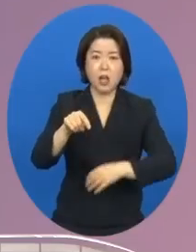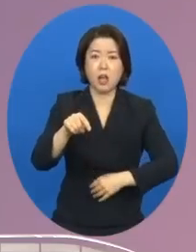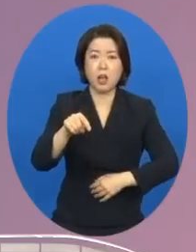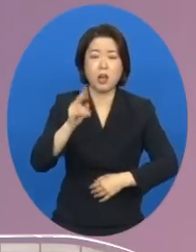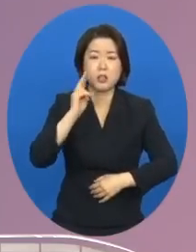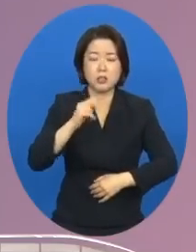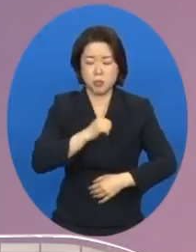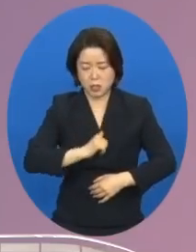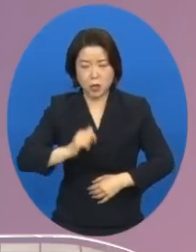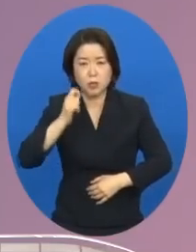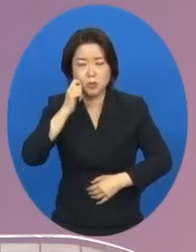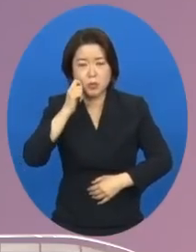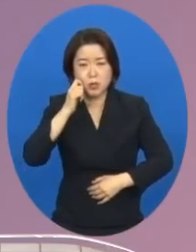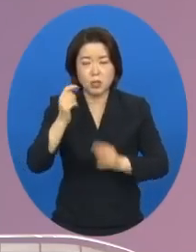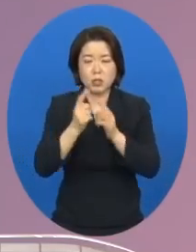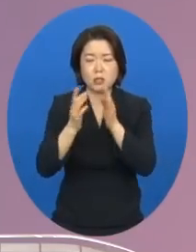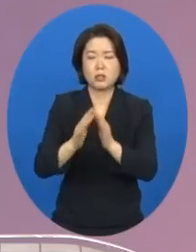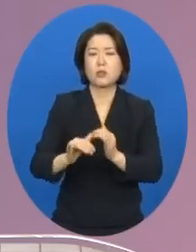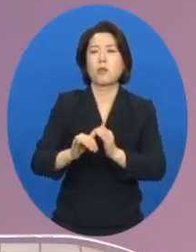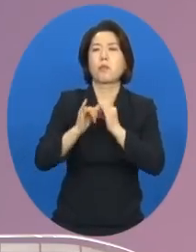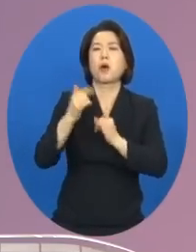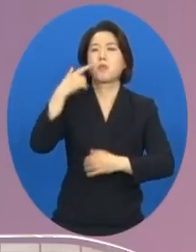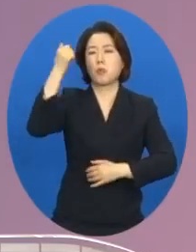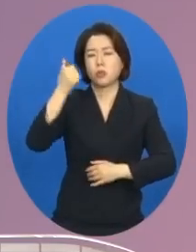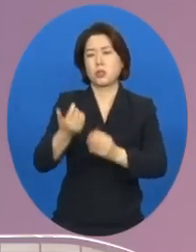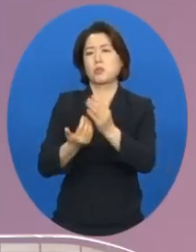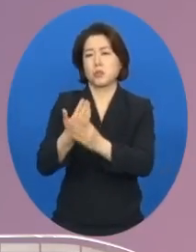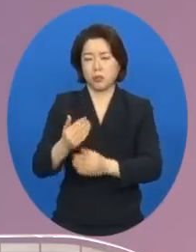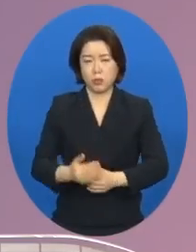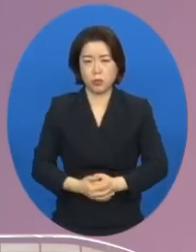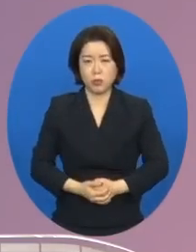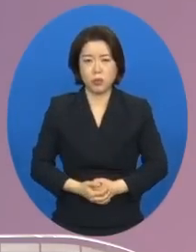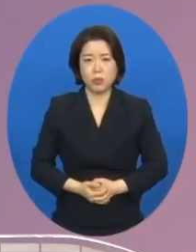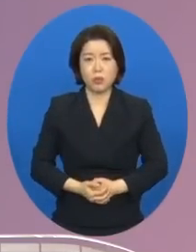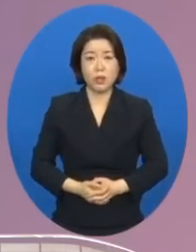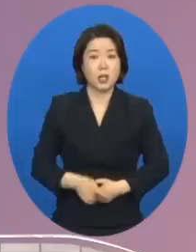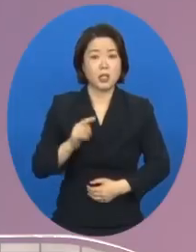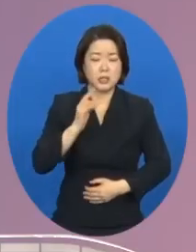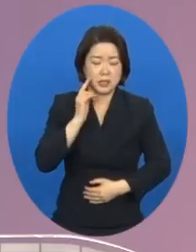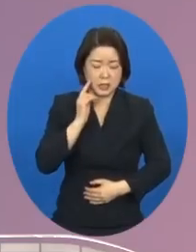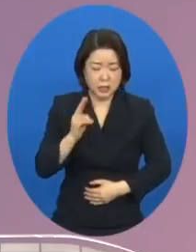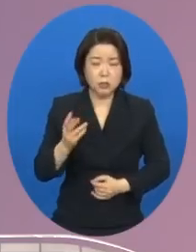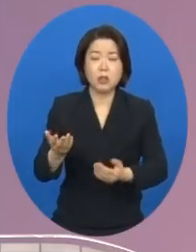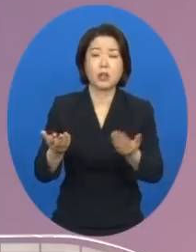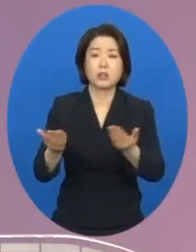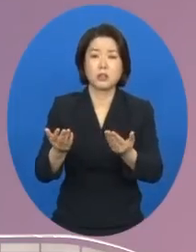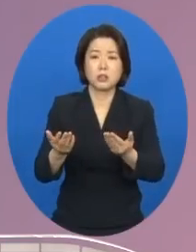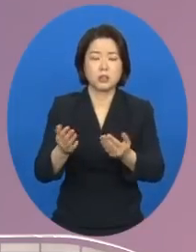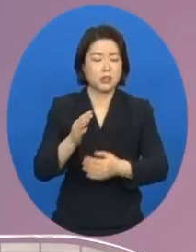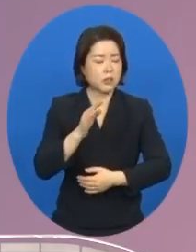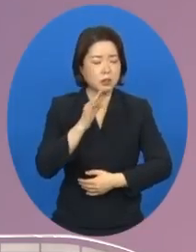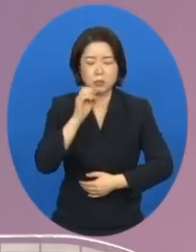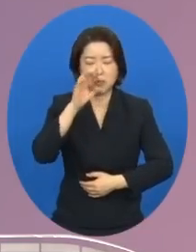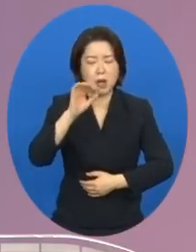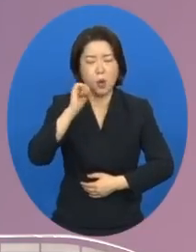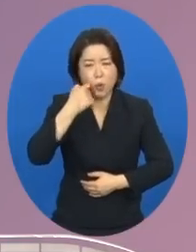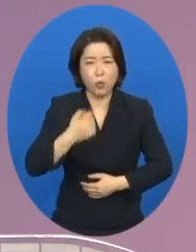심지어는 견디다 못해서 스스로 목숨을 끊은 목사님도 나올 정도. 그 끔찍한 일은 이루 말할 수가 없어요.